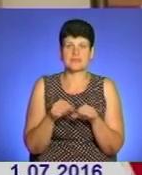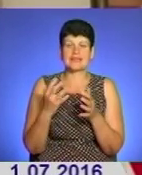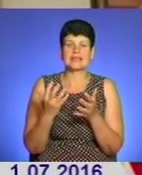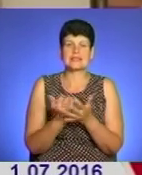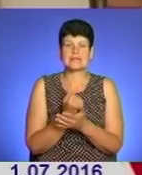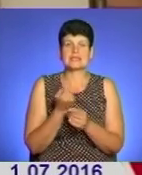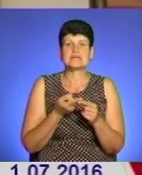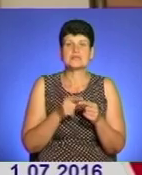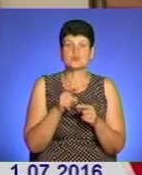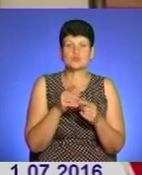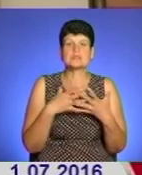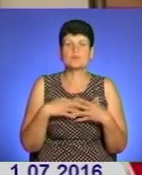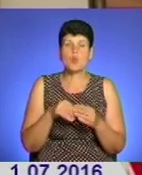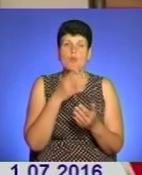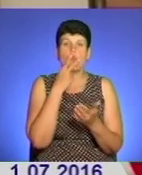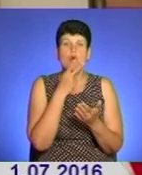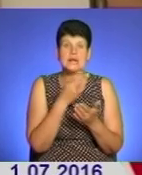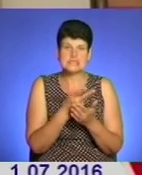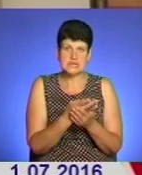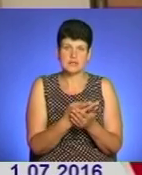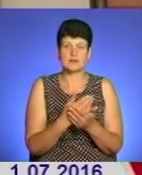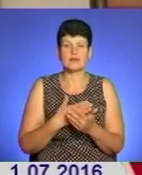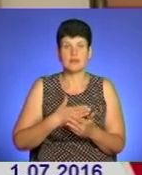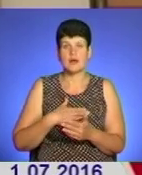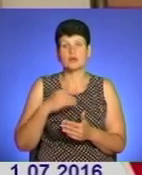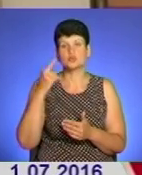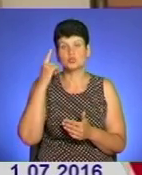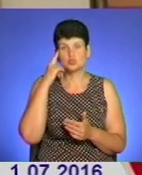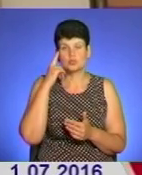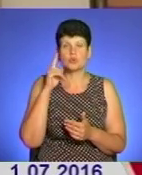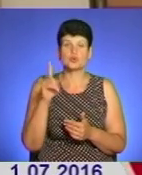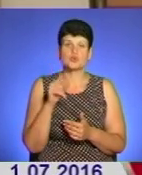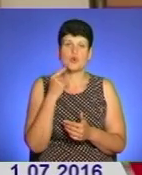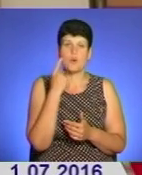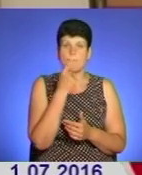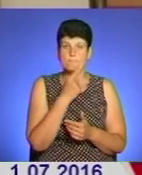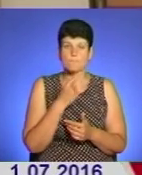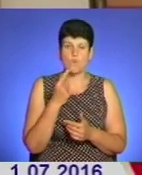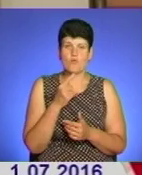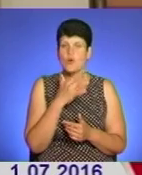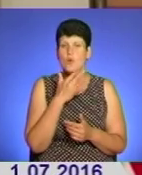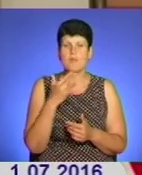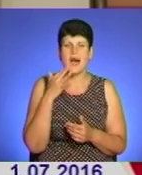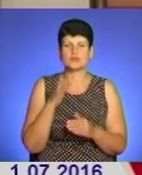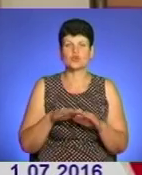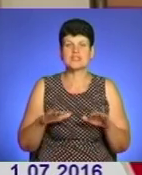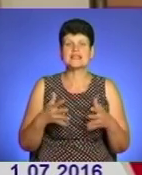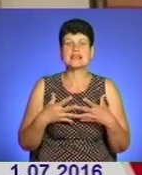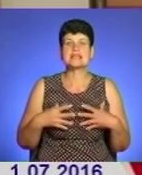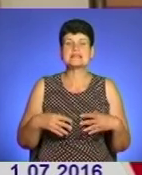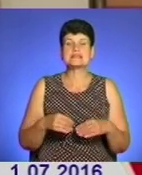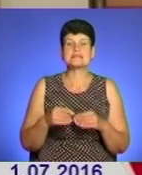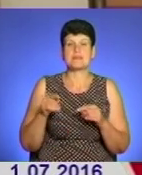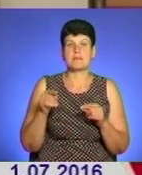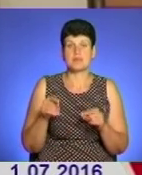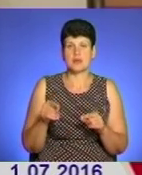таку сім'ю і показати, я думаю, що мова про багатодітна сім'я, що з них візьмеш?